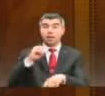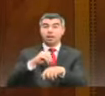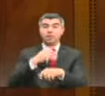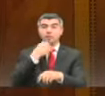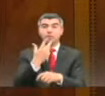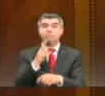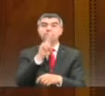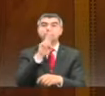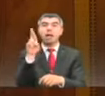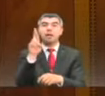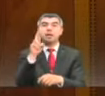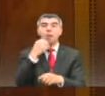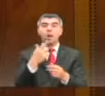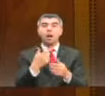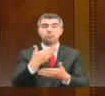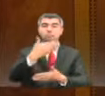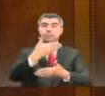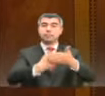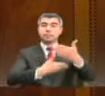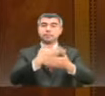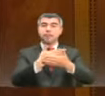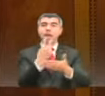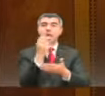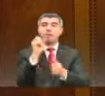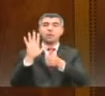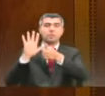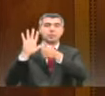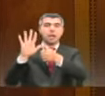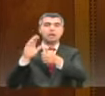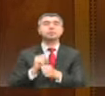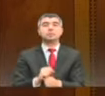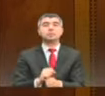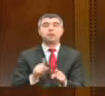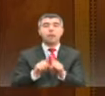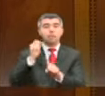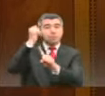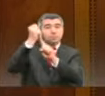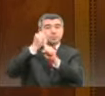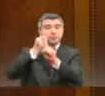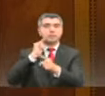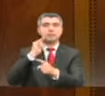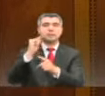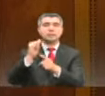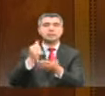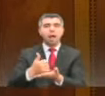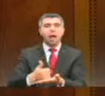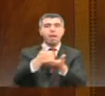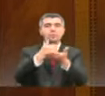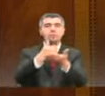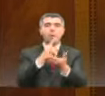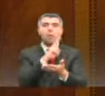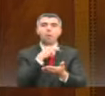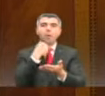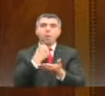الملكية السامية الواردة في خطاب العرش لسنة 2016، ستواصل الحكومة دعمها للمجهودات